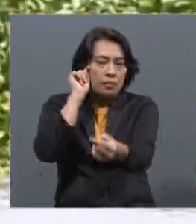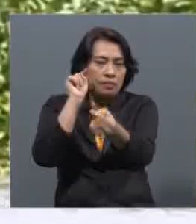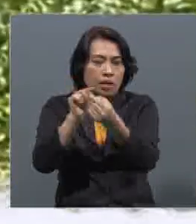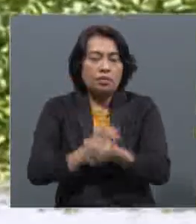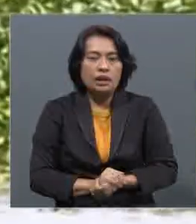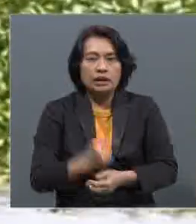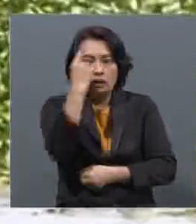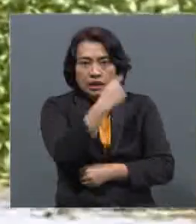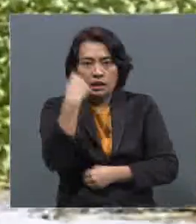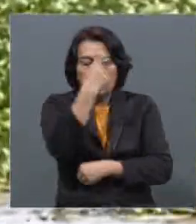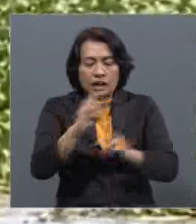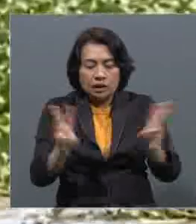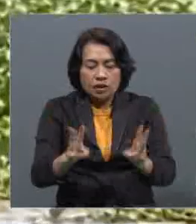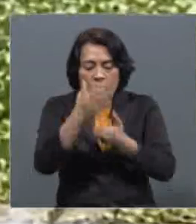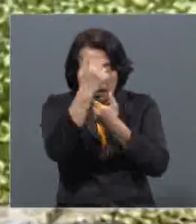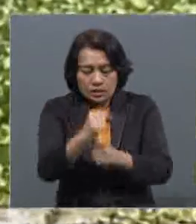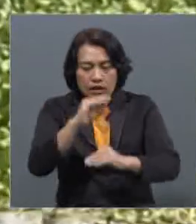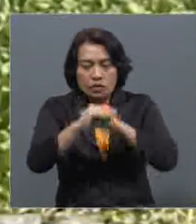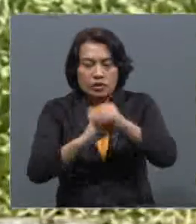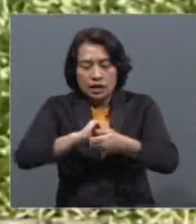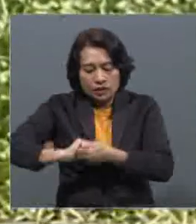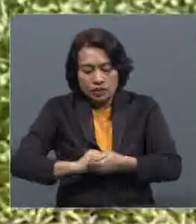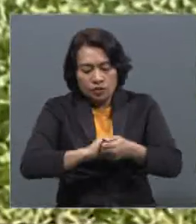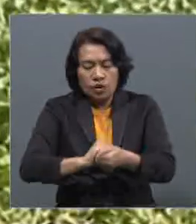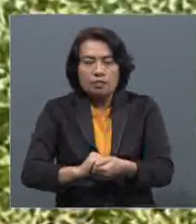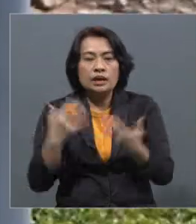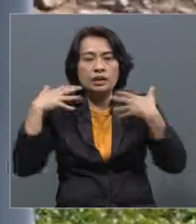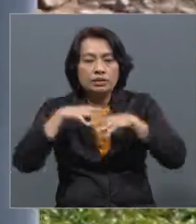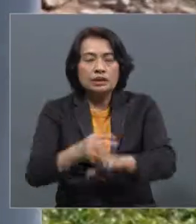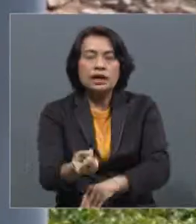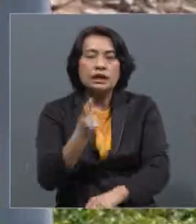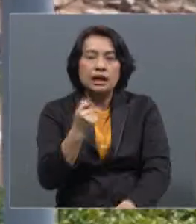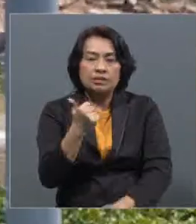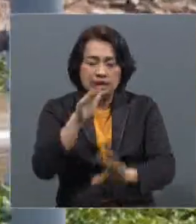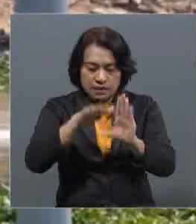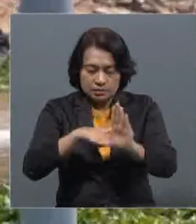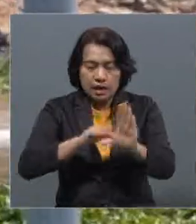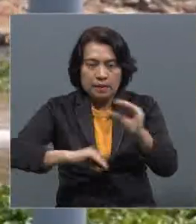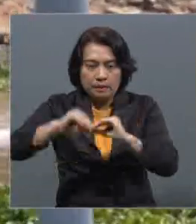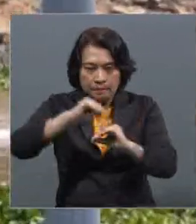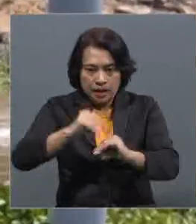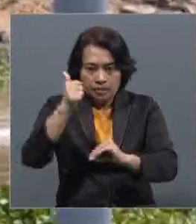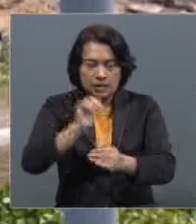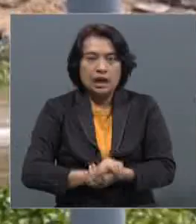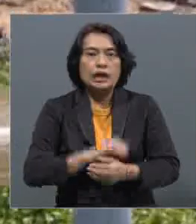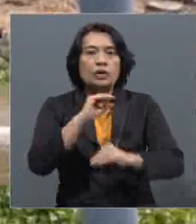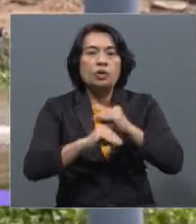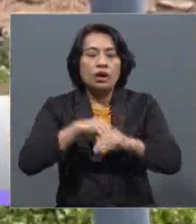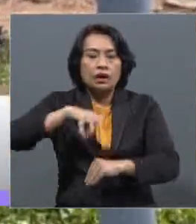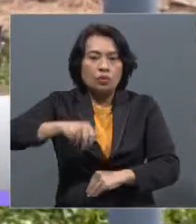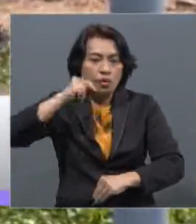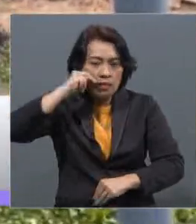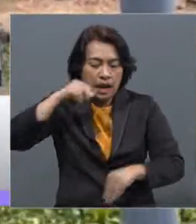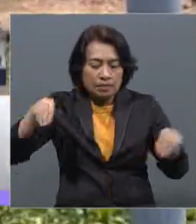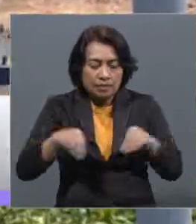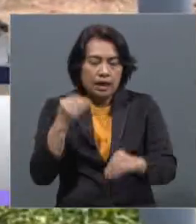เกษตรกรหรือประชาชนที่สนใจจะเข้าร่วมโครงการก็สามารถติดต่อสสบถามหรือสมัครเพิ่มเติมได้เลยนะครับที่โครงการชลประธานที่